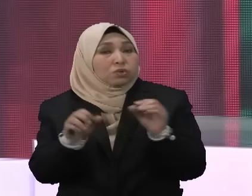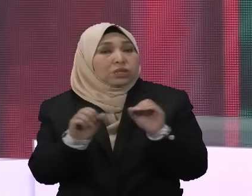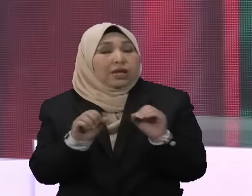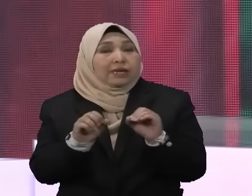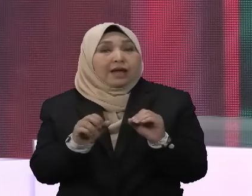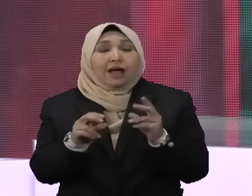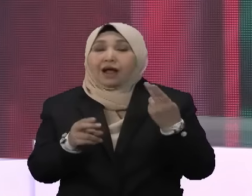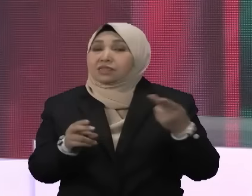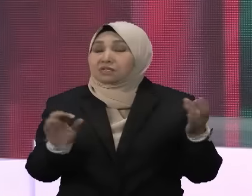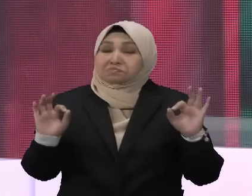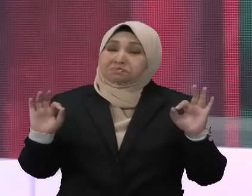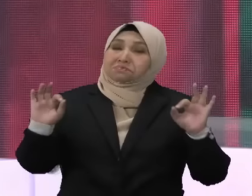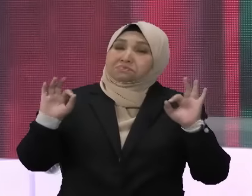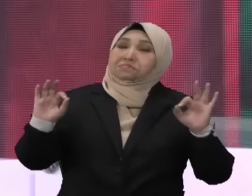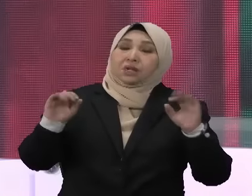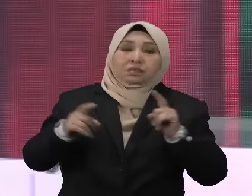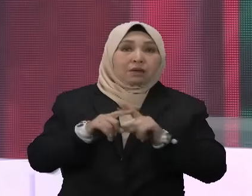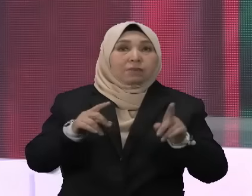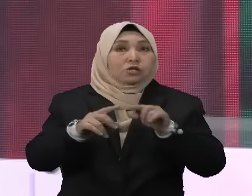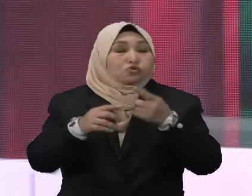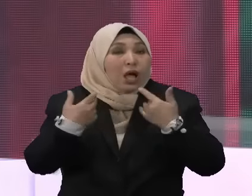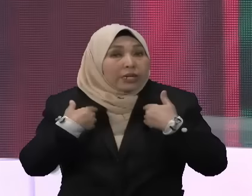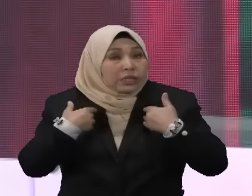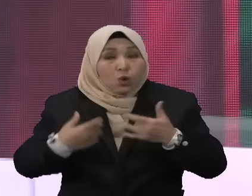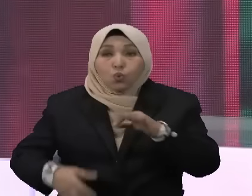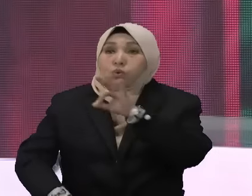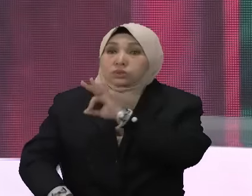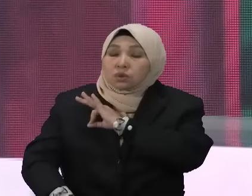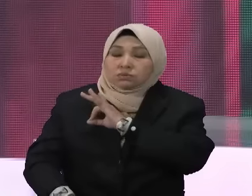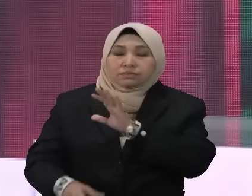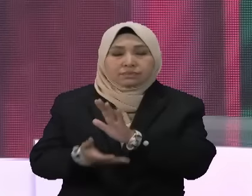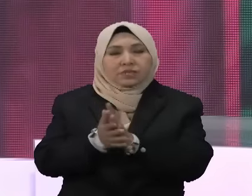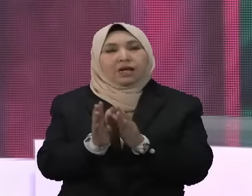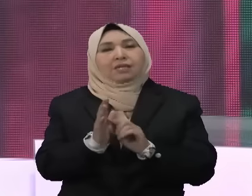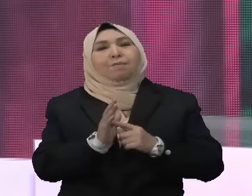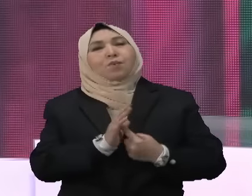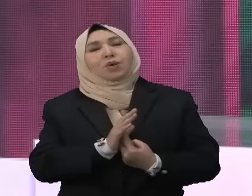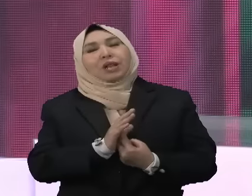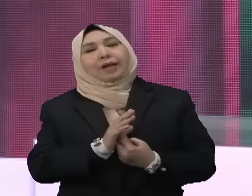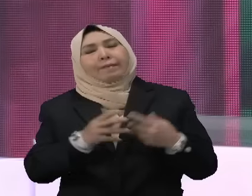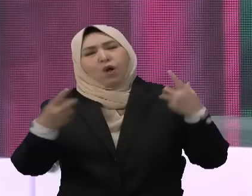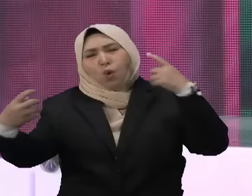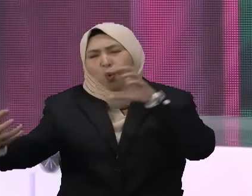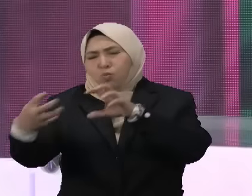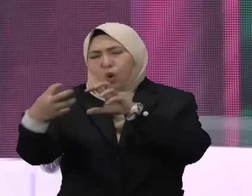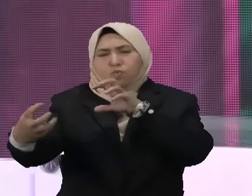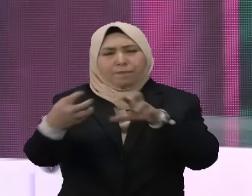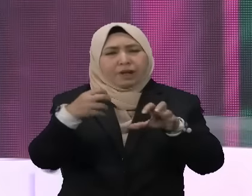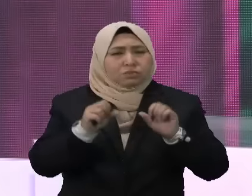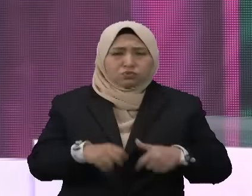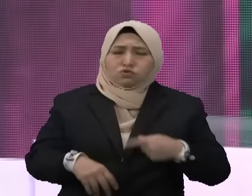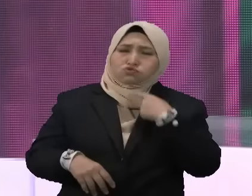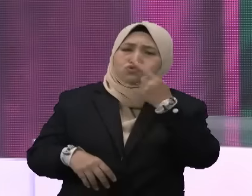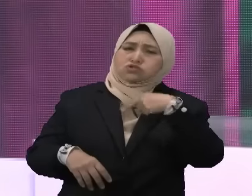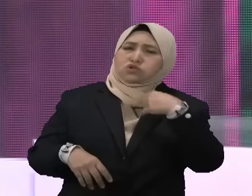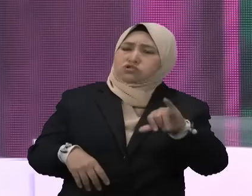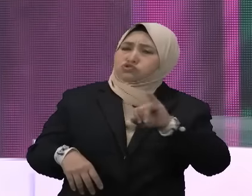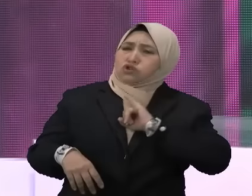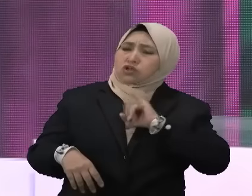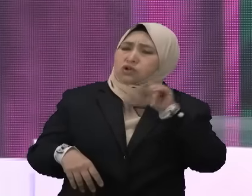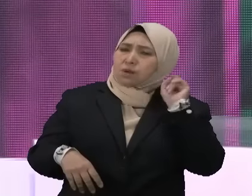berdamai. Tapi bila dah ada untung itu, ya, maka dia mulalah boleh bergaduh, boleh mengatakan sepatutnya saya